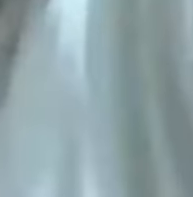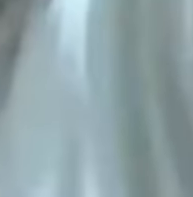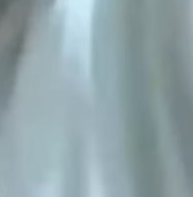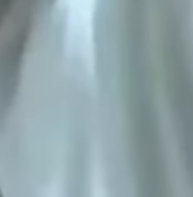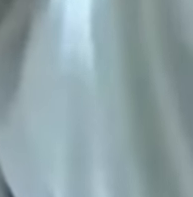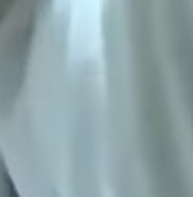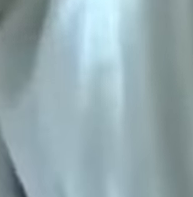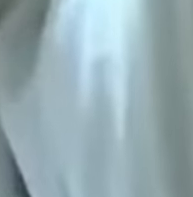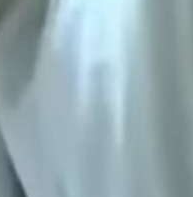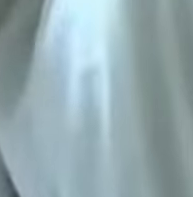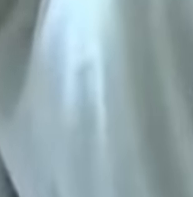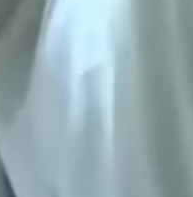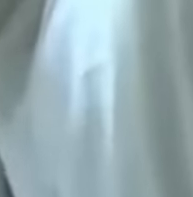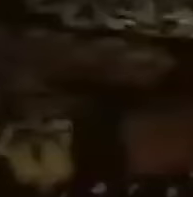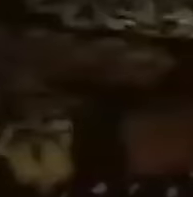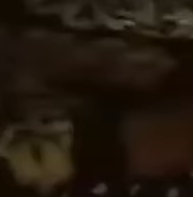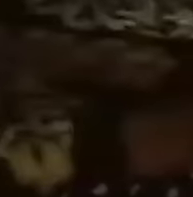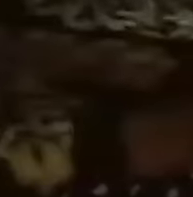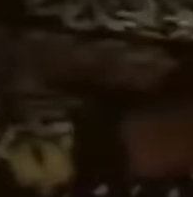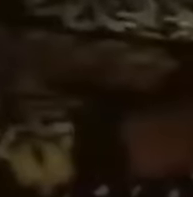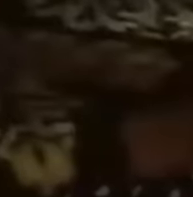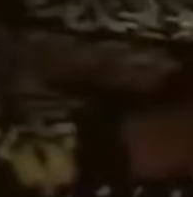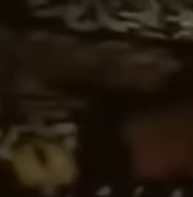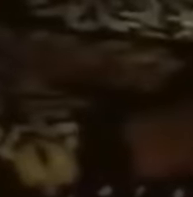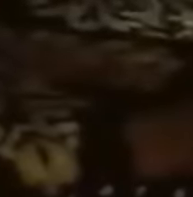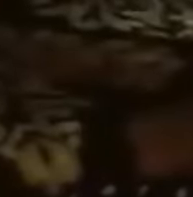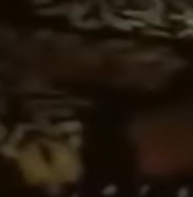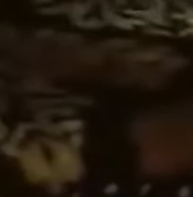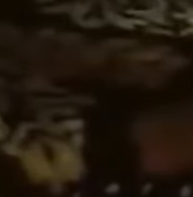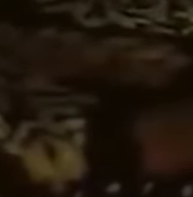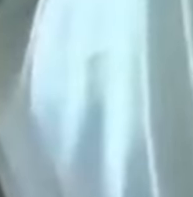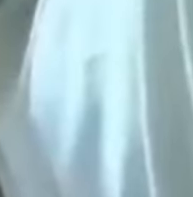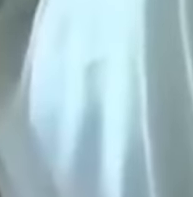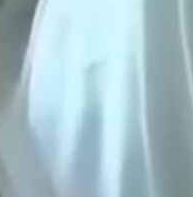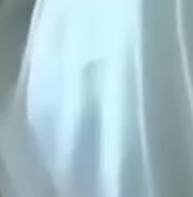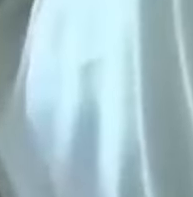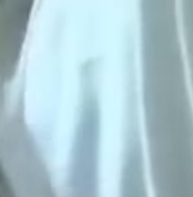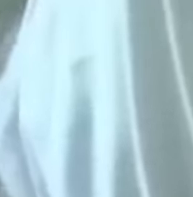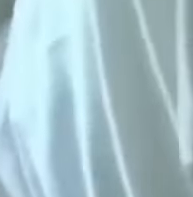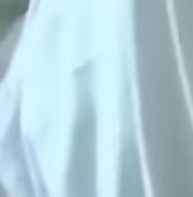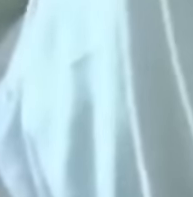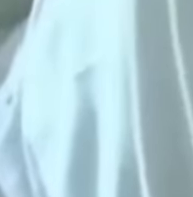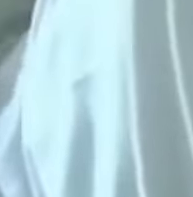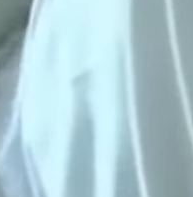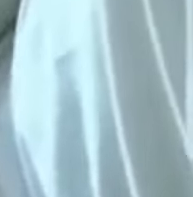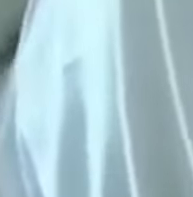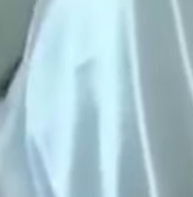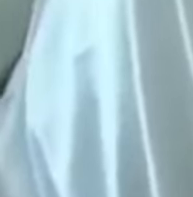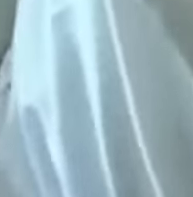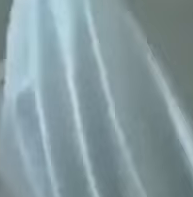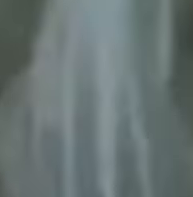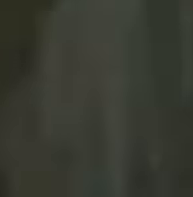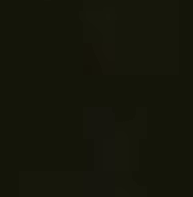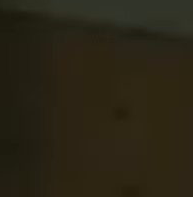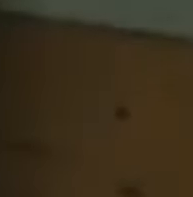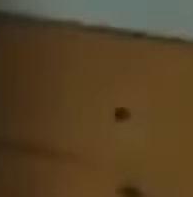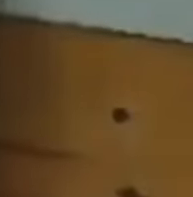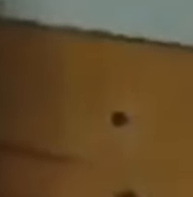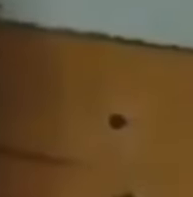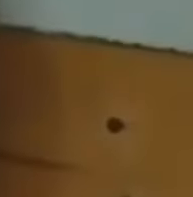Sudah musimnya pencoblosan lagi, paling siapapun yang terpilih. Hidup saya mah begini-begini aja dari dulu